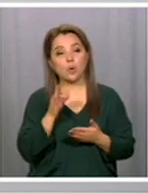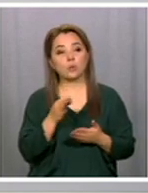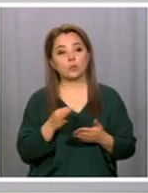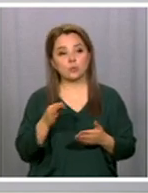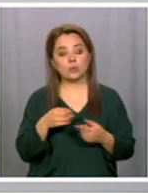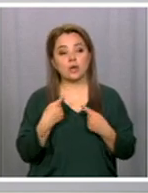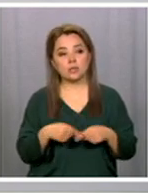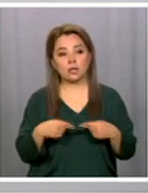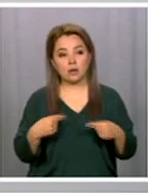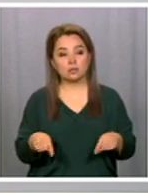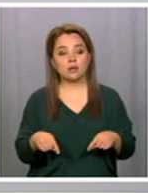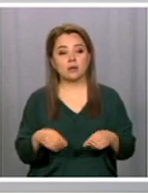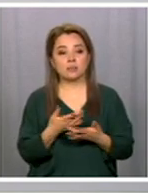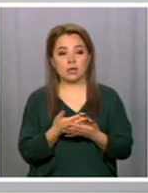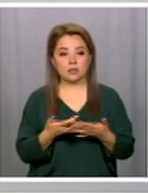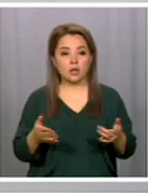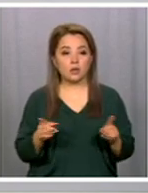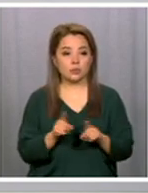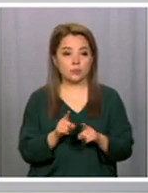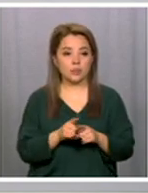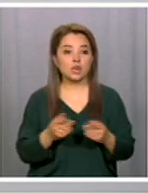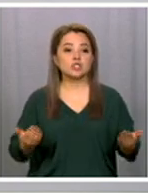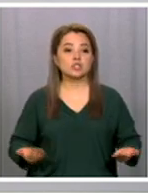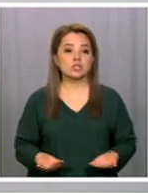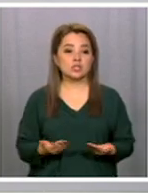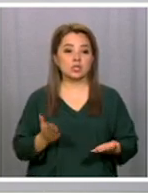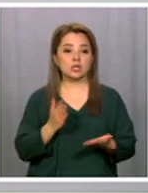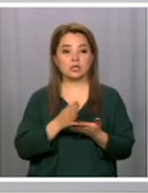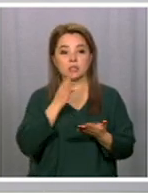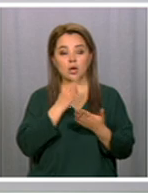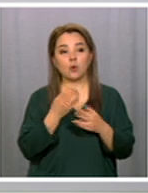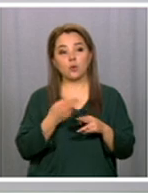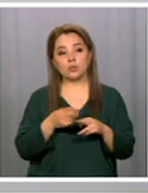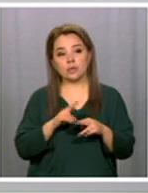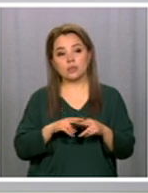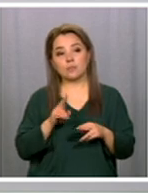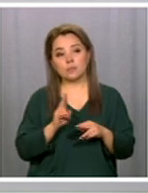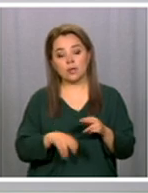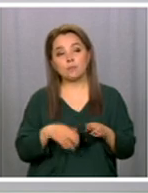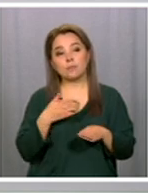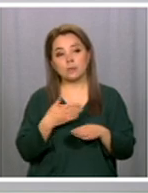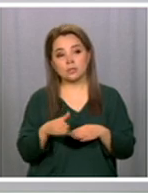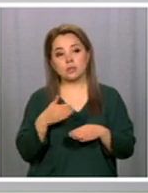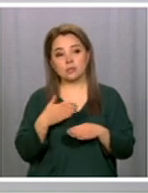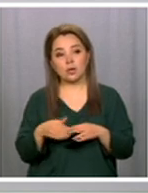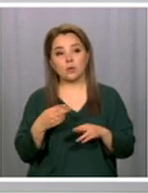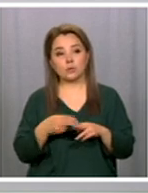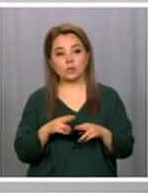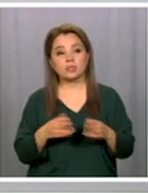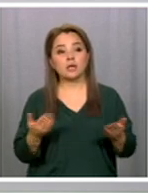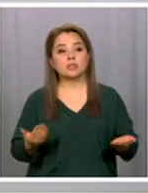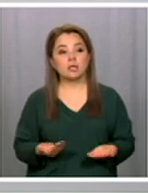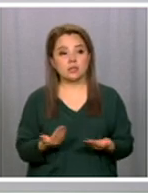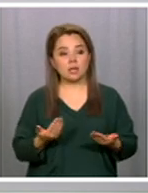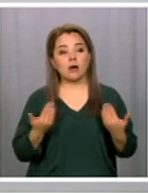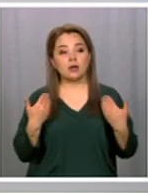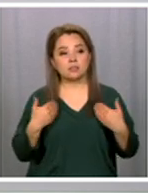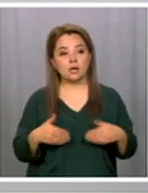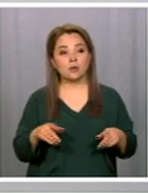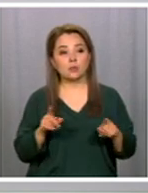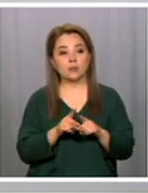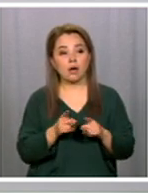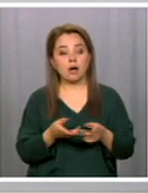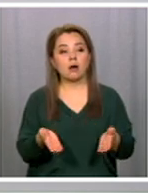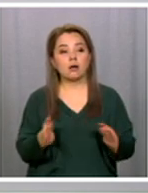түрлі ағзалардың жағы тіршілік етуі. Одан соң, бірте-бірте осы тіршілік ететін ағзалардың